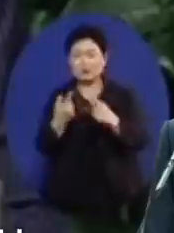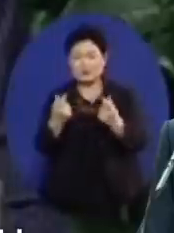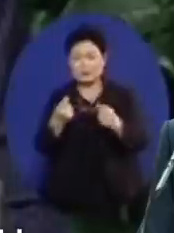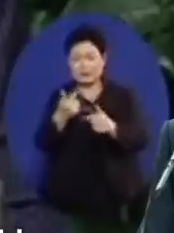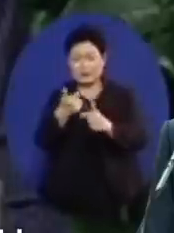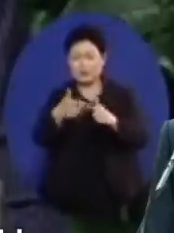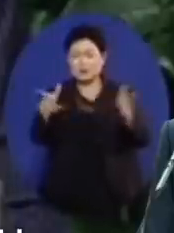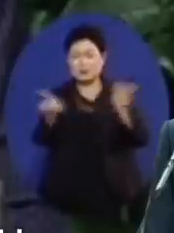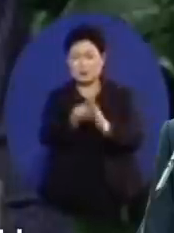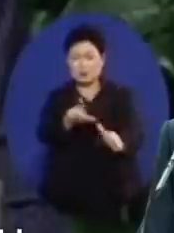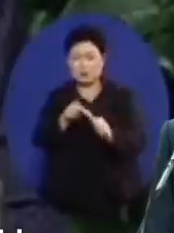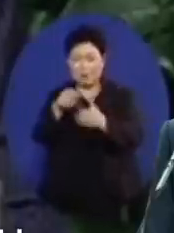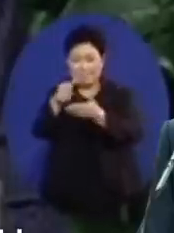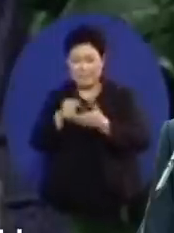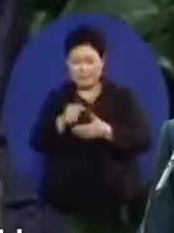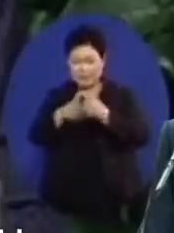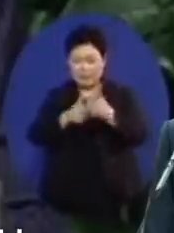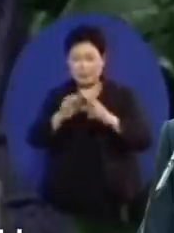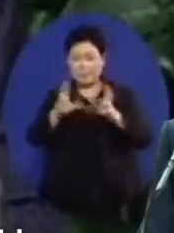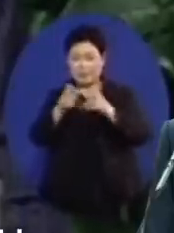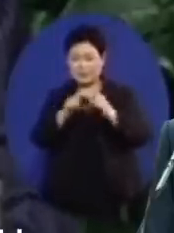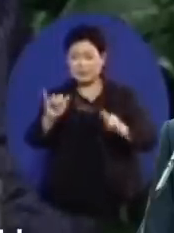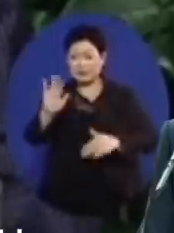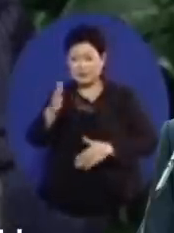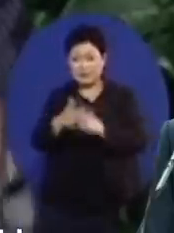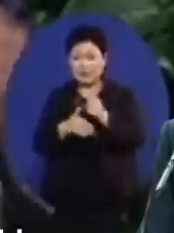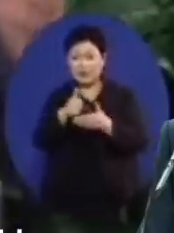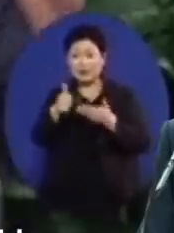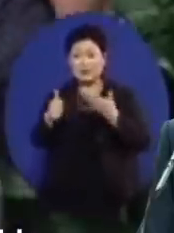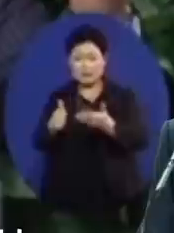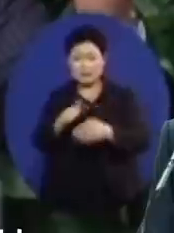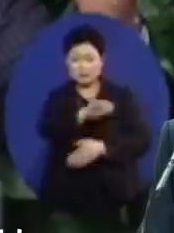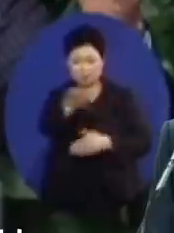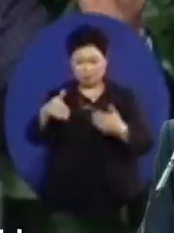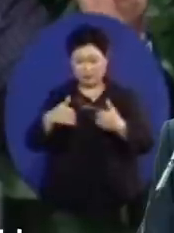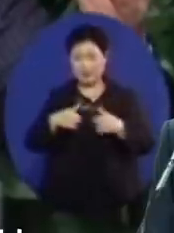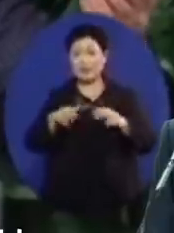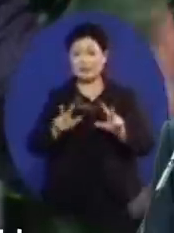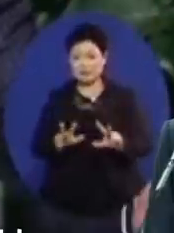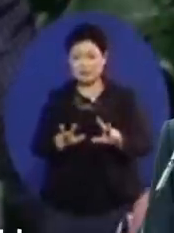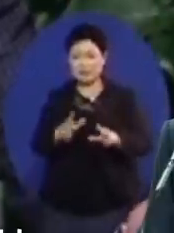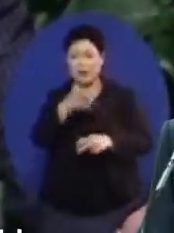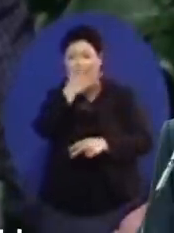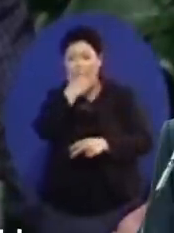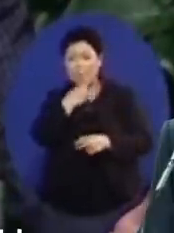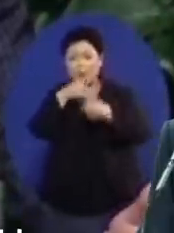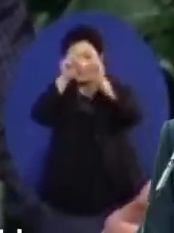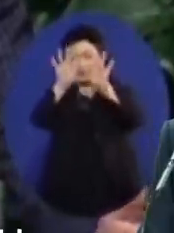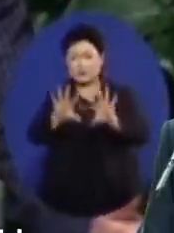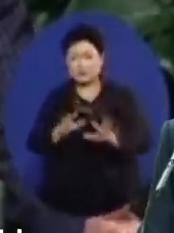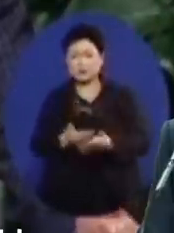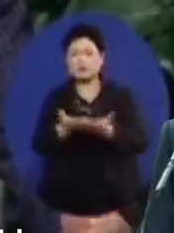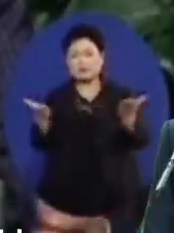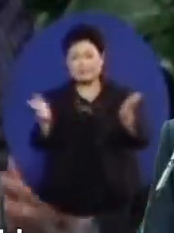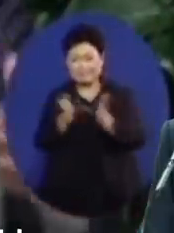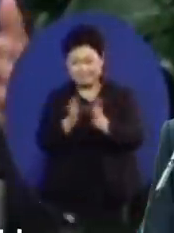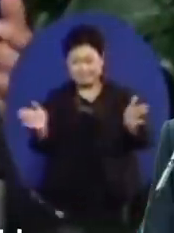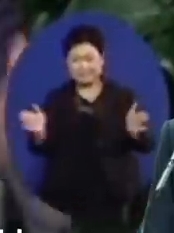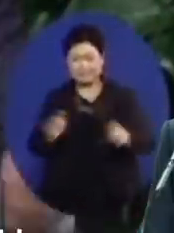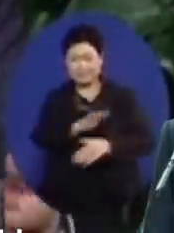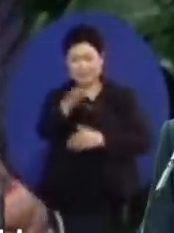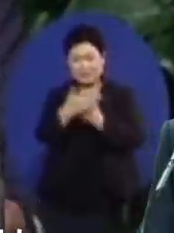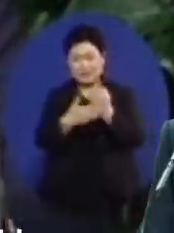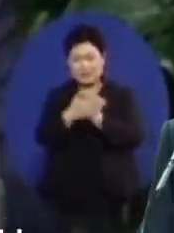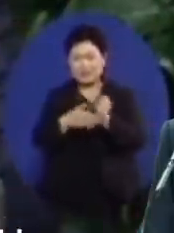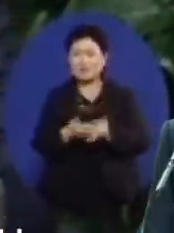믿고 구원을 받아 하나님 백성이 되니까 하나님이 우리에게 이제는 복을 주기 시작하셨어요. 우리에게 은혜를